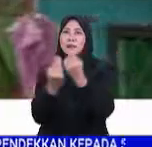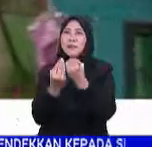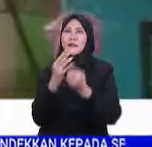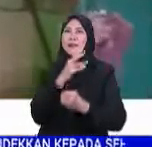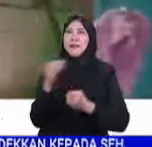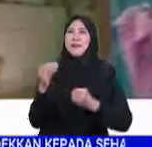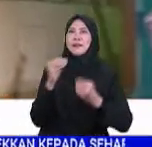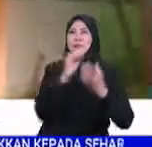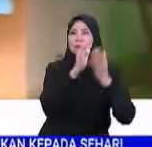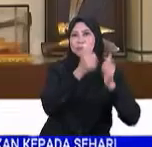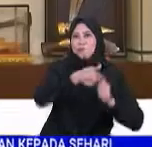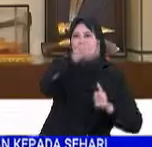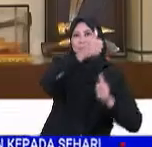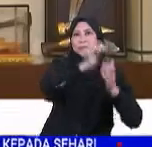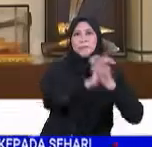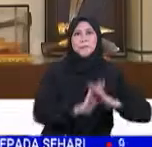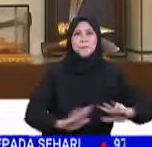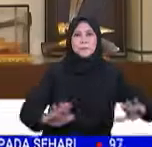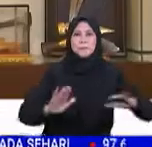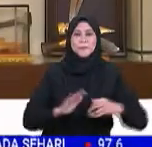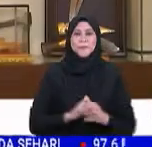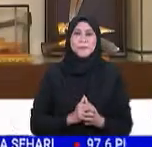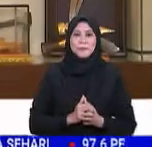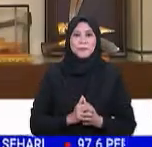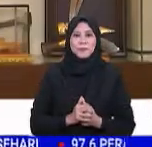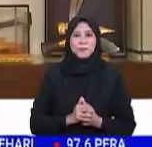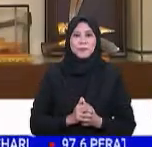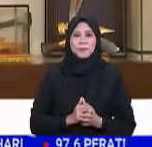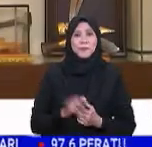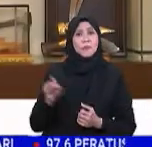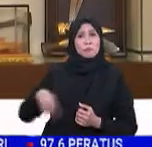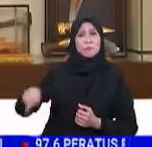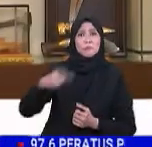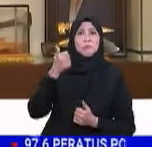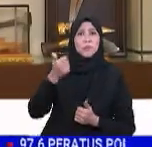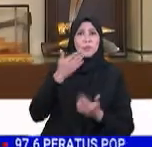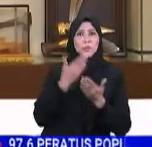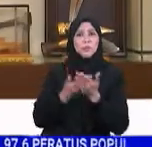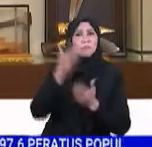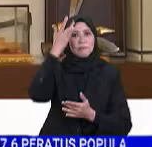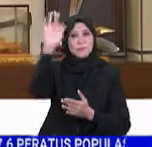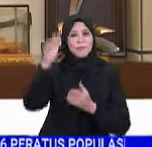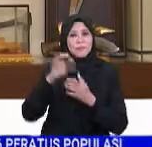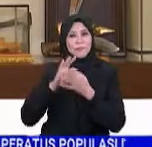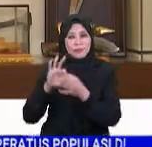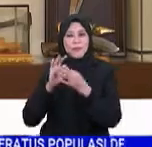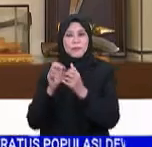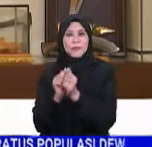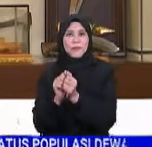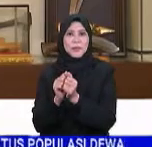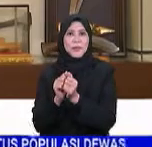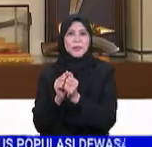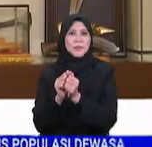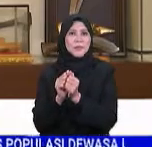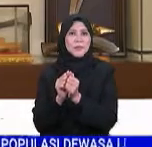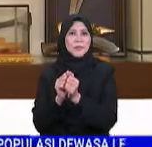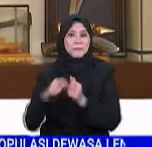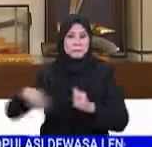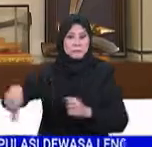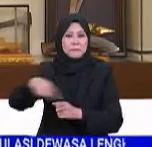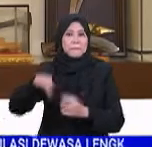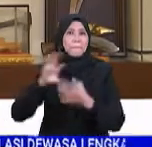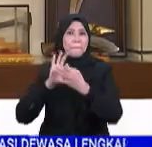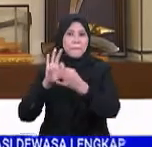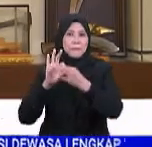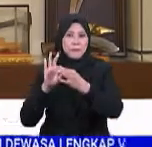dan badan penyelamat. Jadi dengan langkah yang saya rasa bijak yang kita buat bersama dengan SDMC adalah engagement.